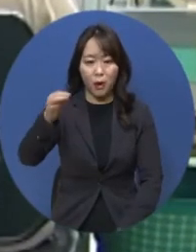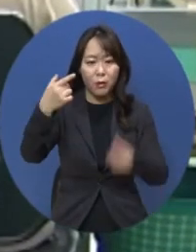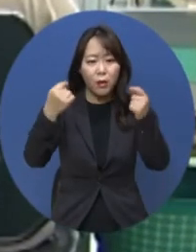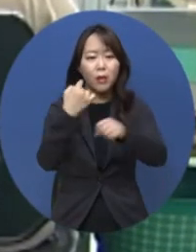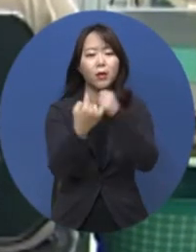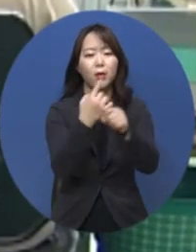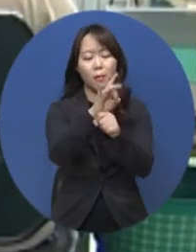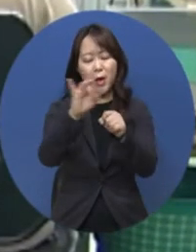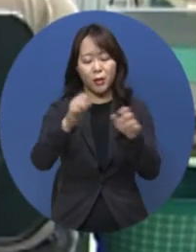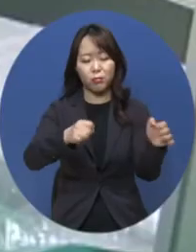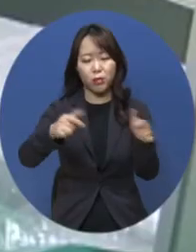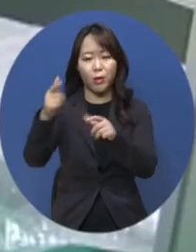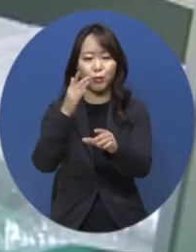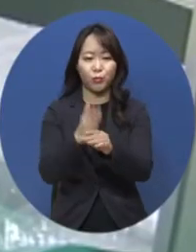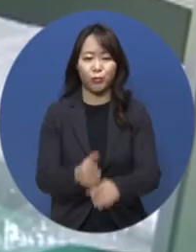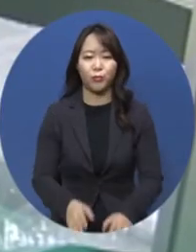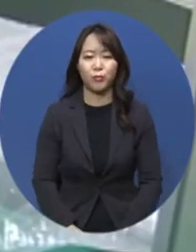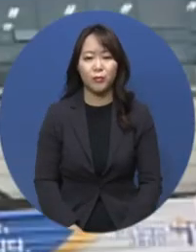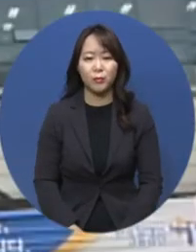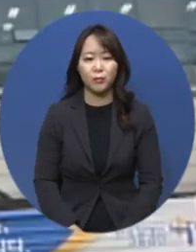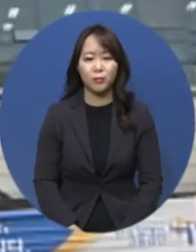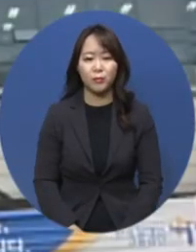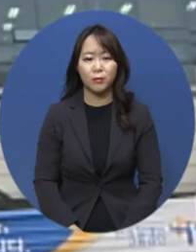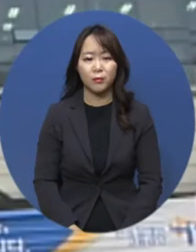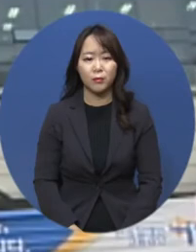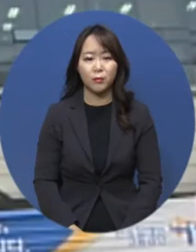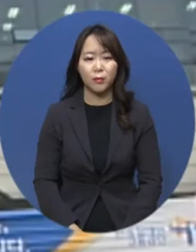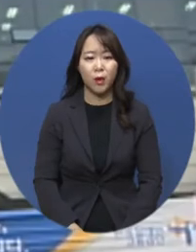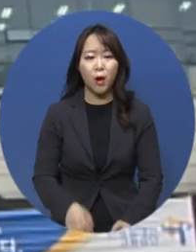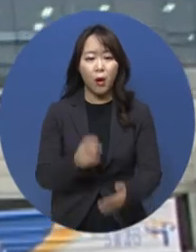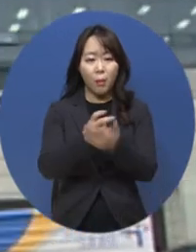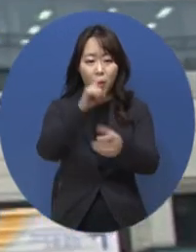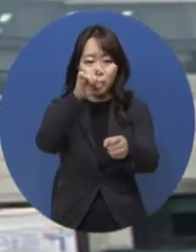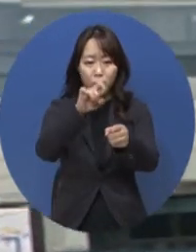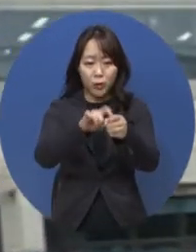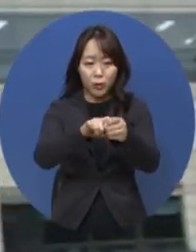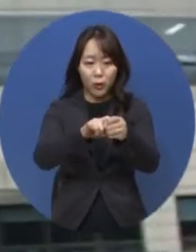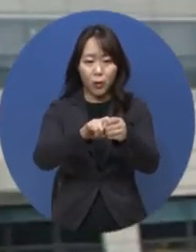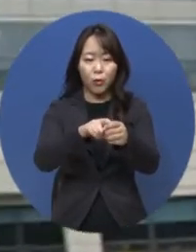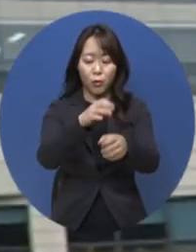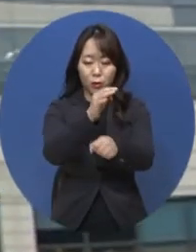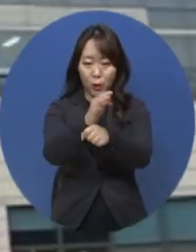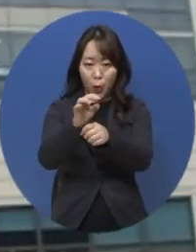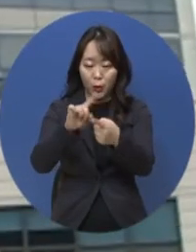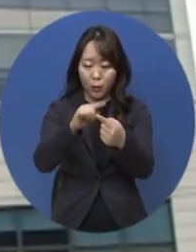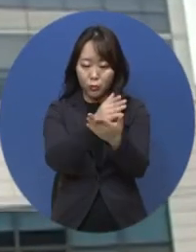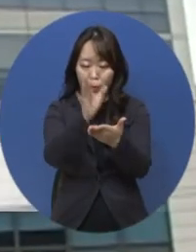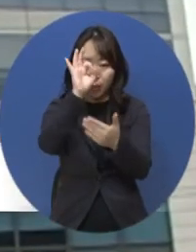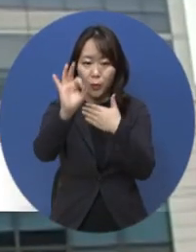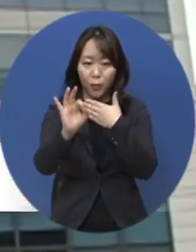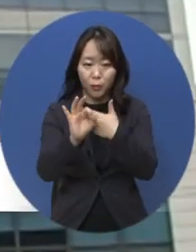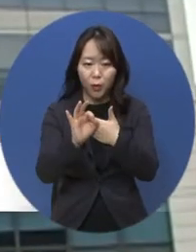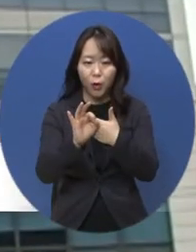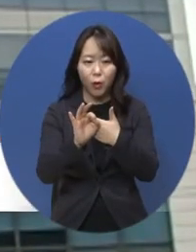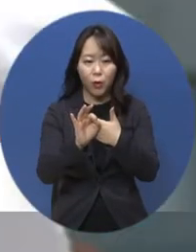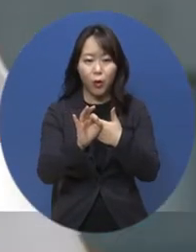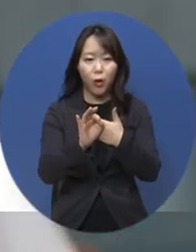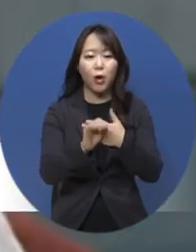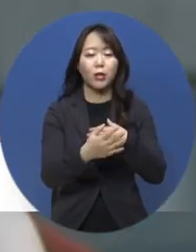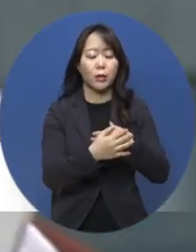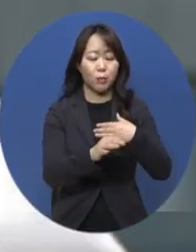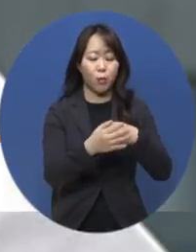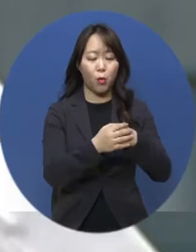구매액이 드러나고 있습니다 법정 급의 목표 비율을 애써 만 기간을 유형별로 나눠 보면 준정부기관 이